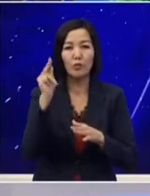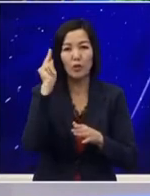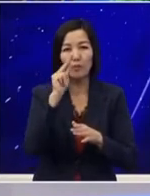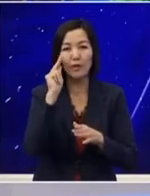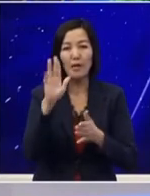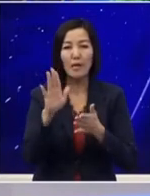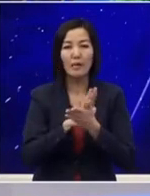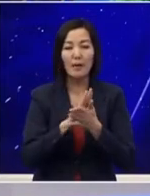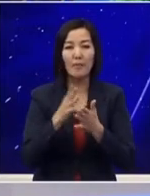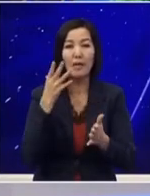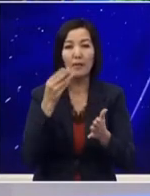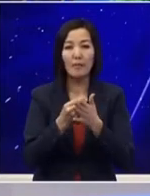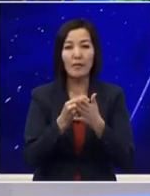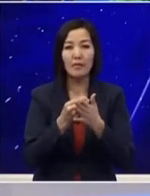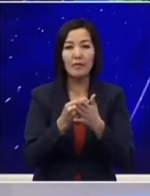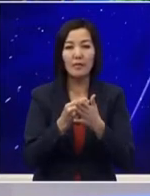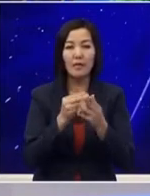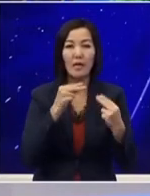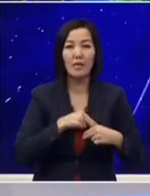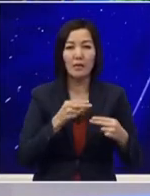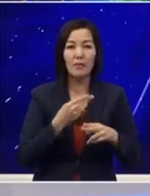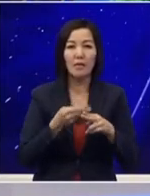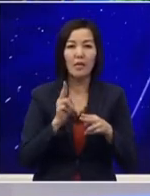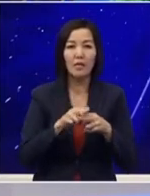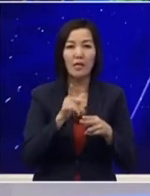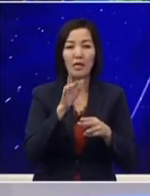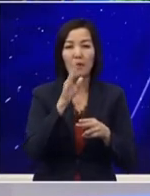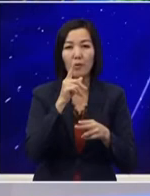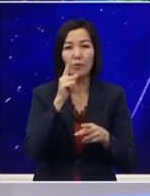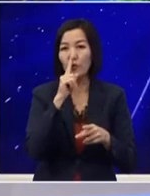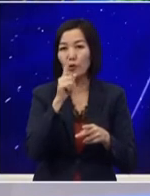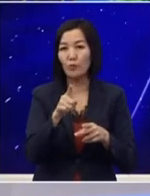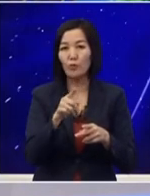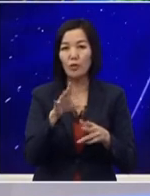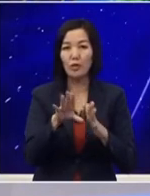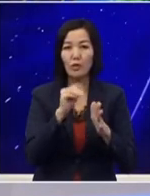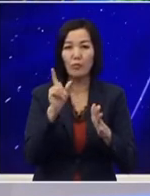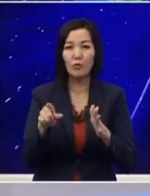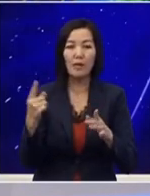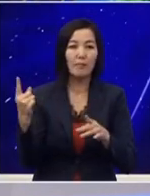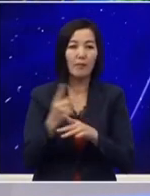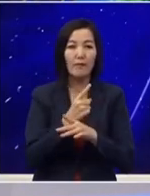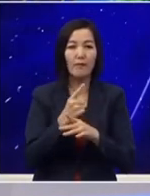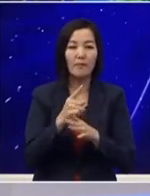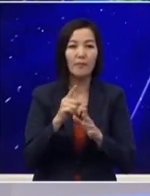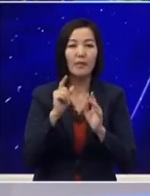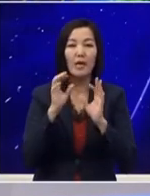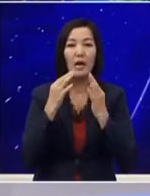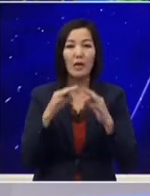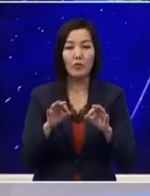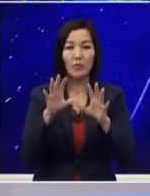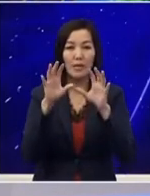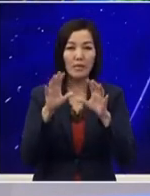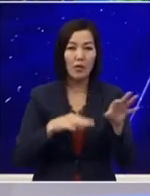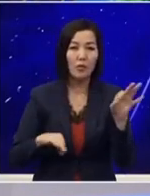на платном отделении, то отрабатывать этот период он не будет. Депутаты Мажилиса в первом чтении одобрили законопроект